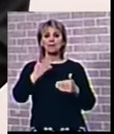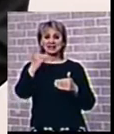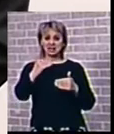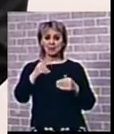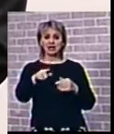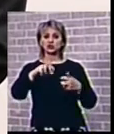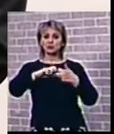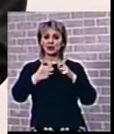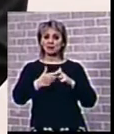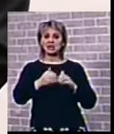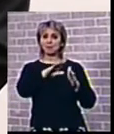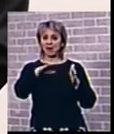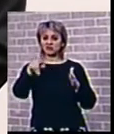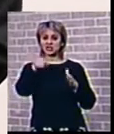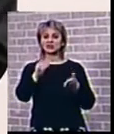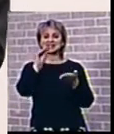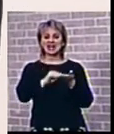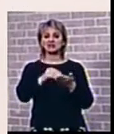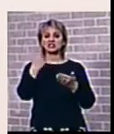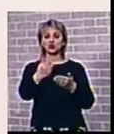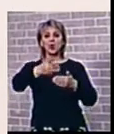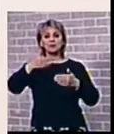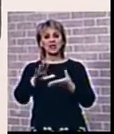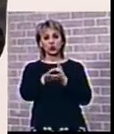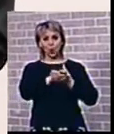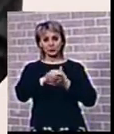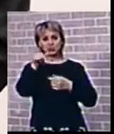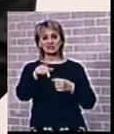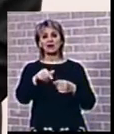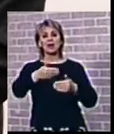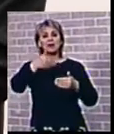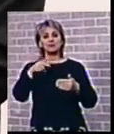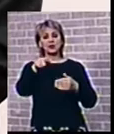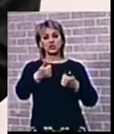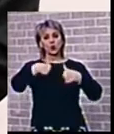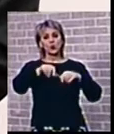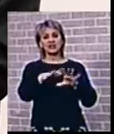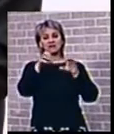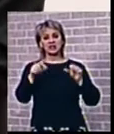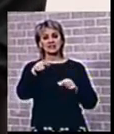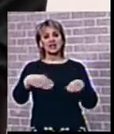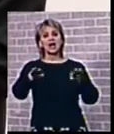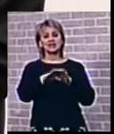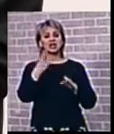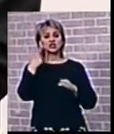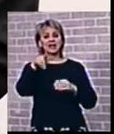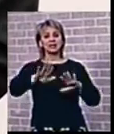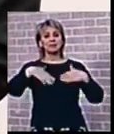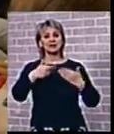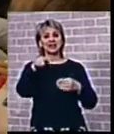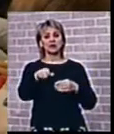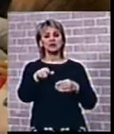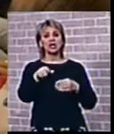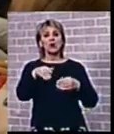на поверхность, ставите ее перед обществом и перед органами власти, а также когда предлагаете пути